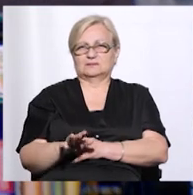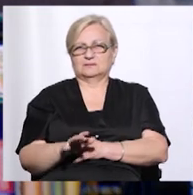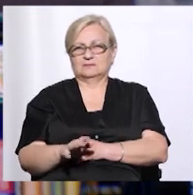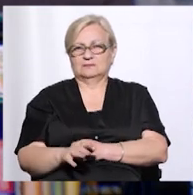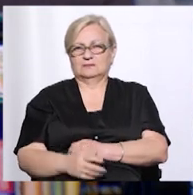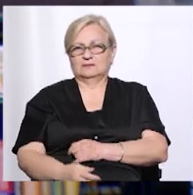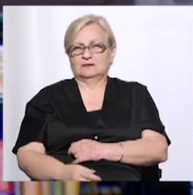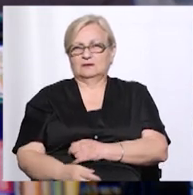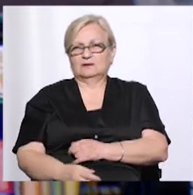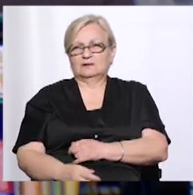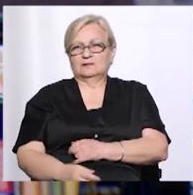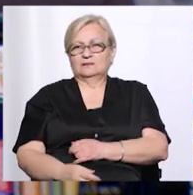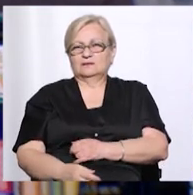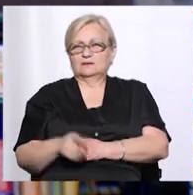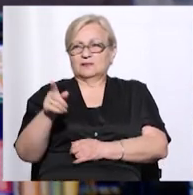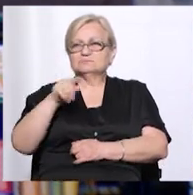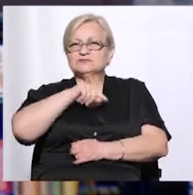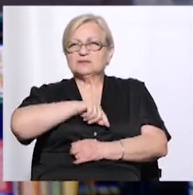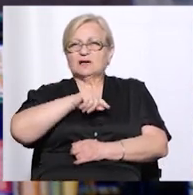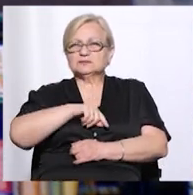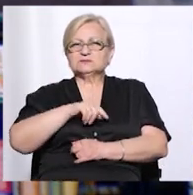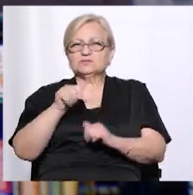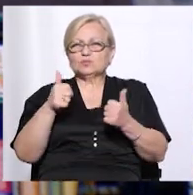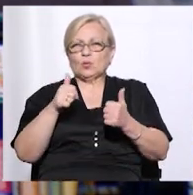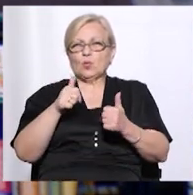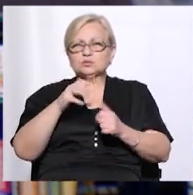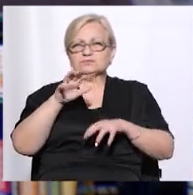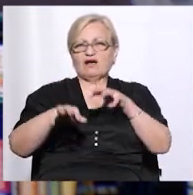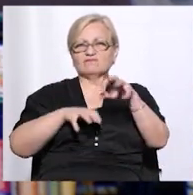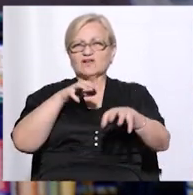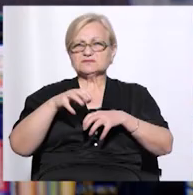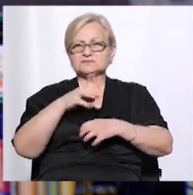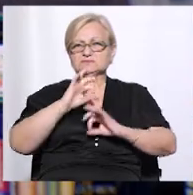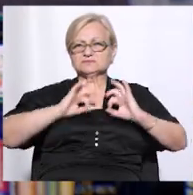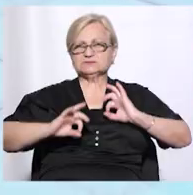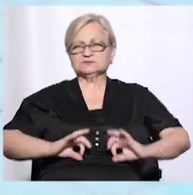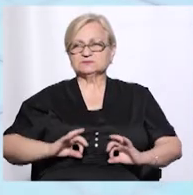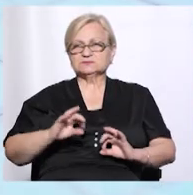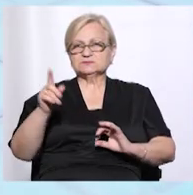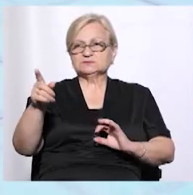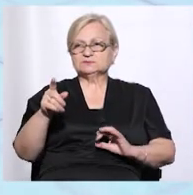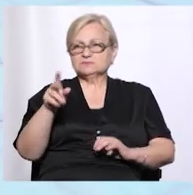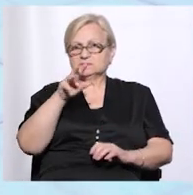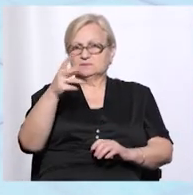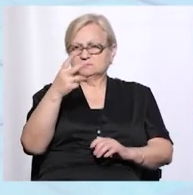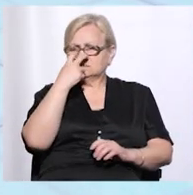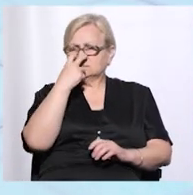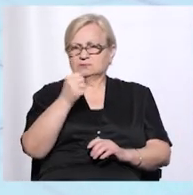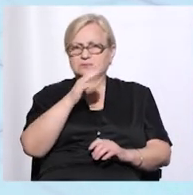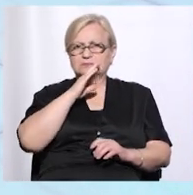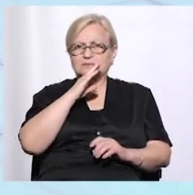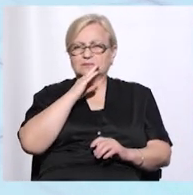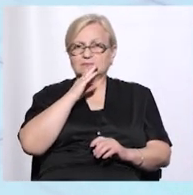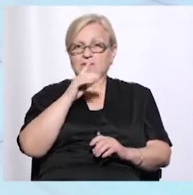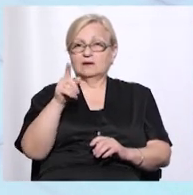შორის შორენას ეს ავაზის ბუნება მეფე გიორგის აქეთ ტყვედ აგრძნობინებს თავს და ის არაჩვეულებრივი